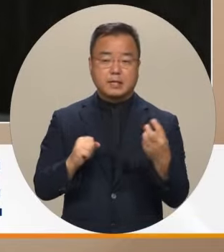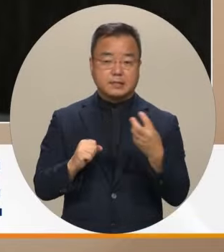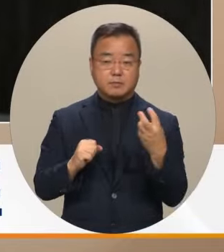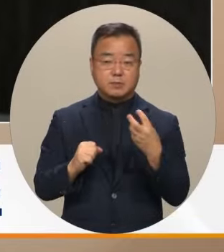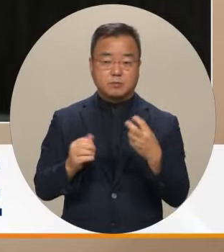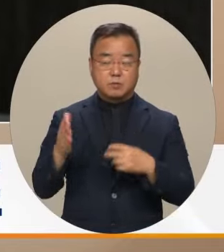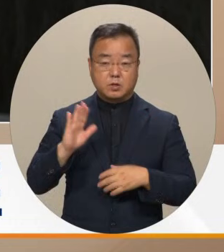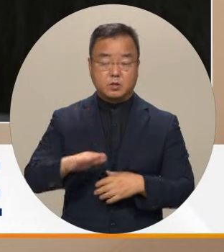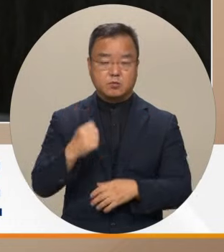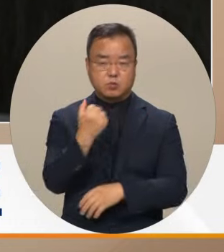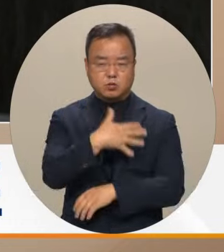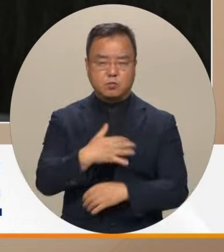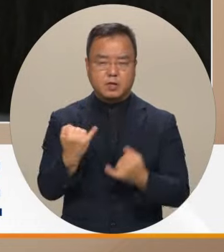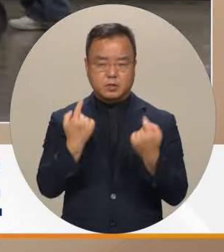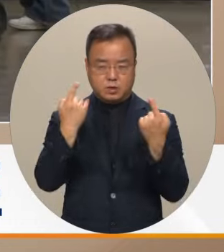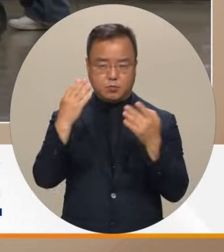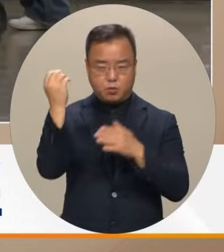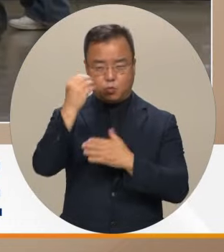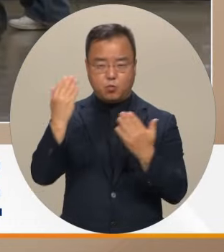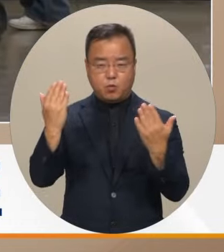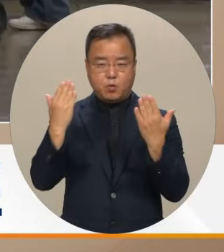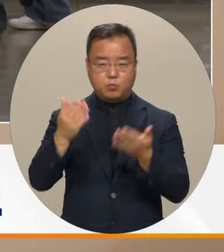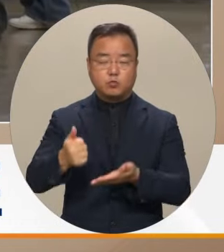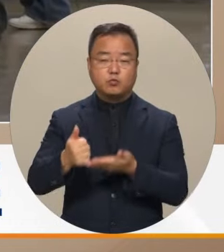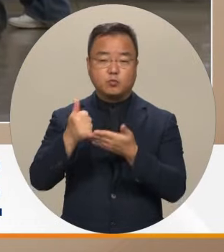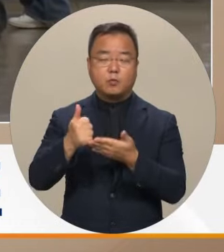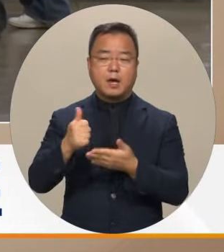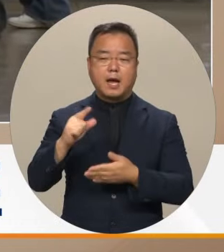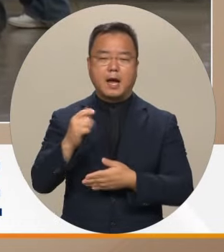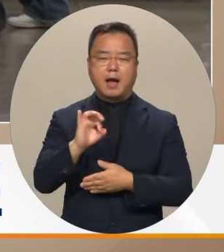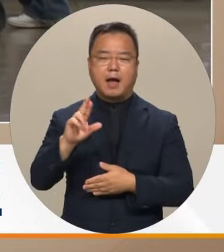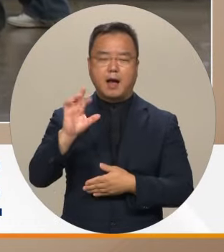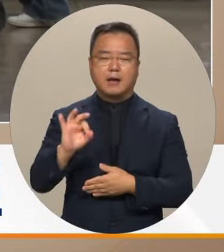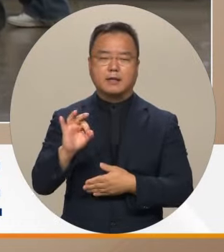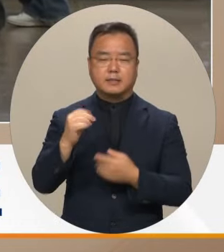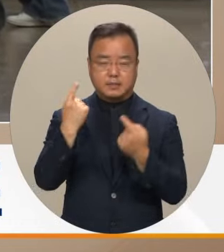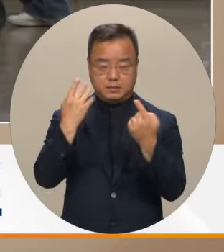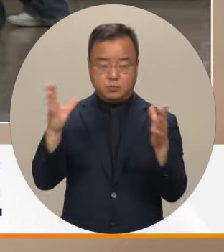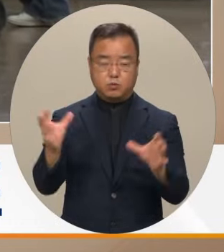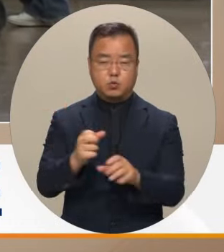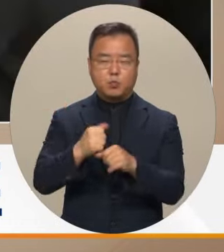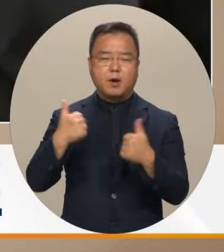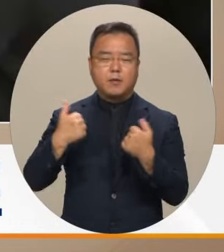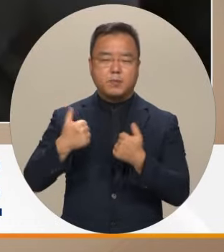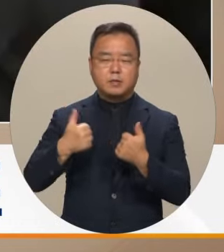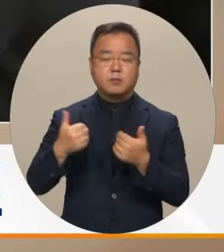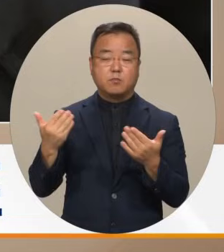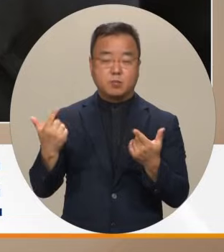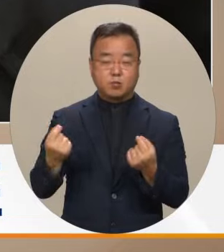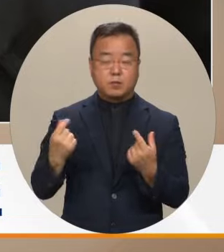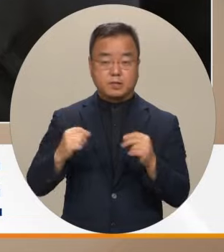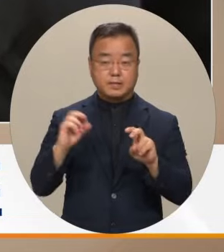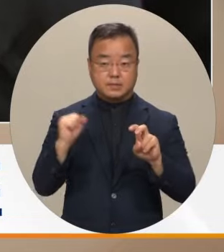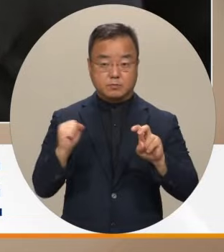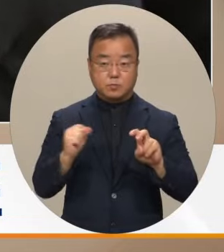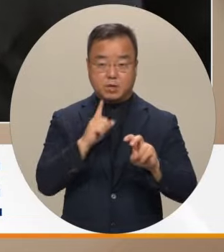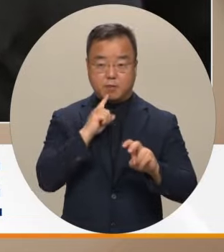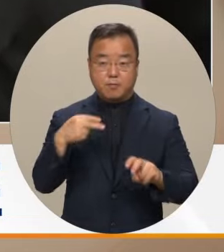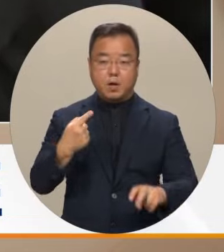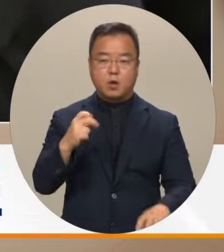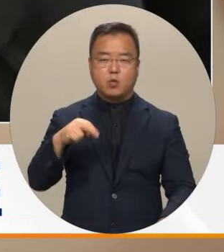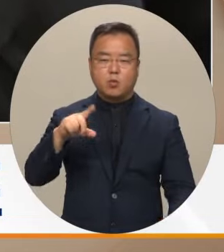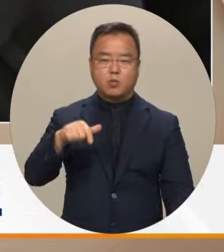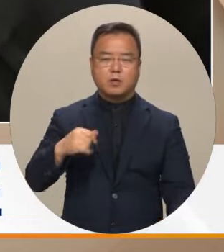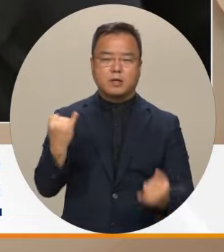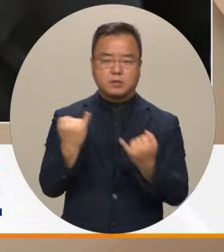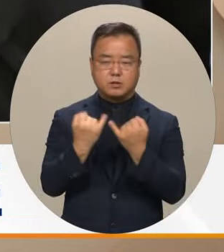이화여대 고교 추천 그다음에 한양대 종합 면접처럼 20% 반영하는 대학도 있고 동덕여대의 동덕